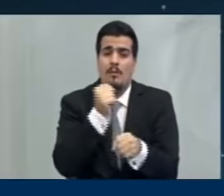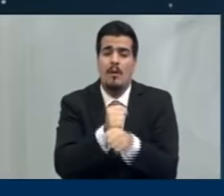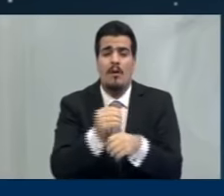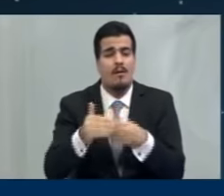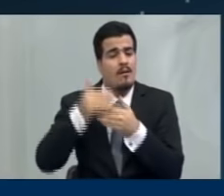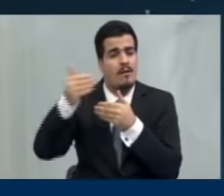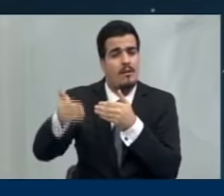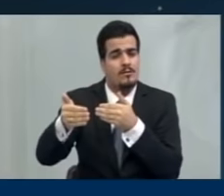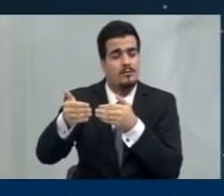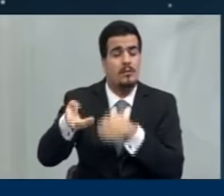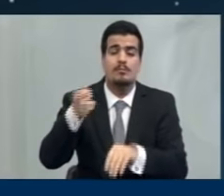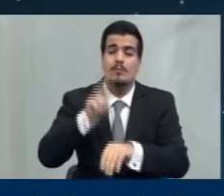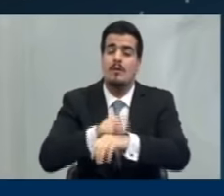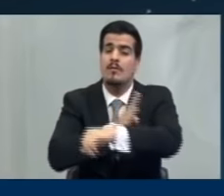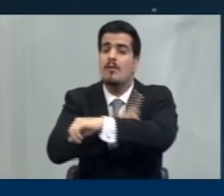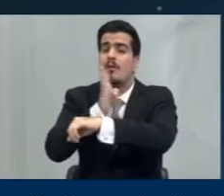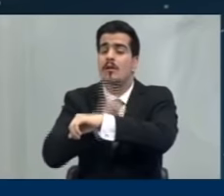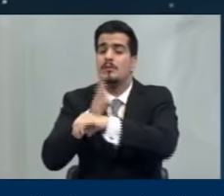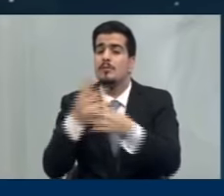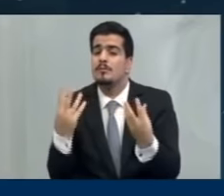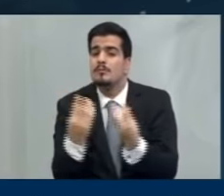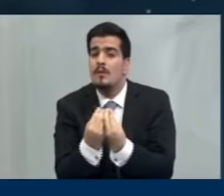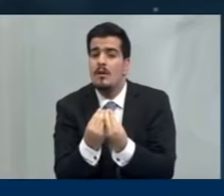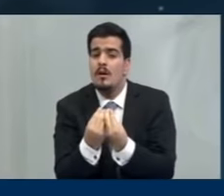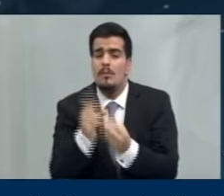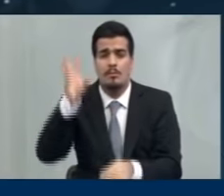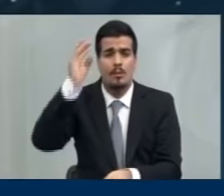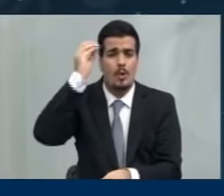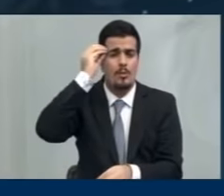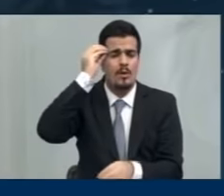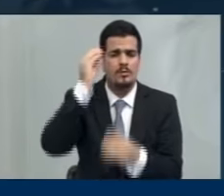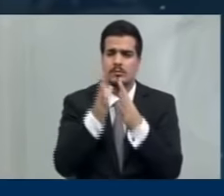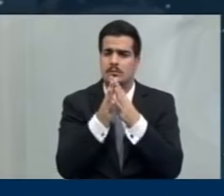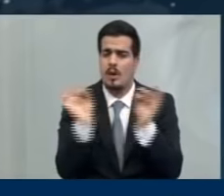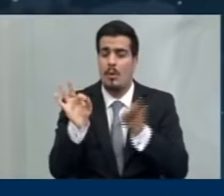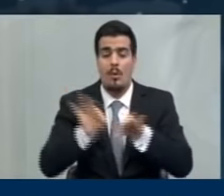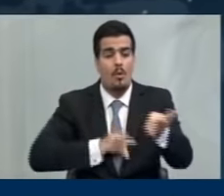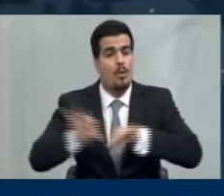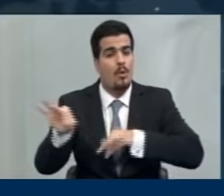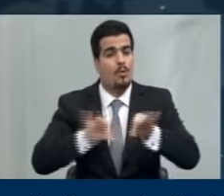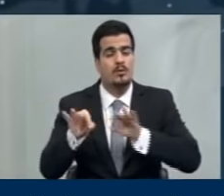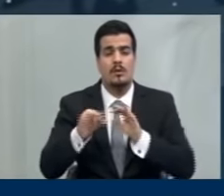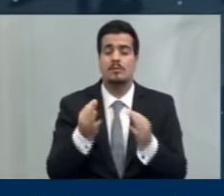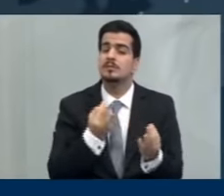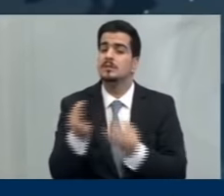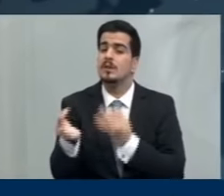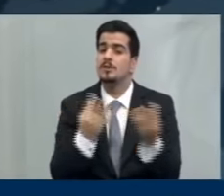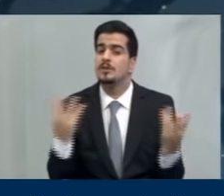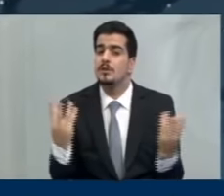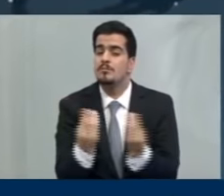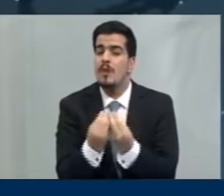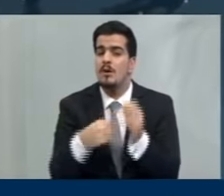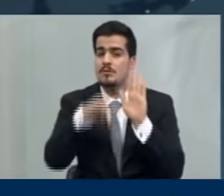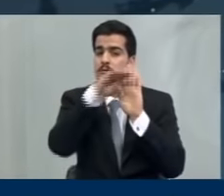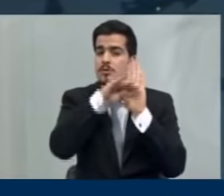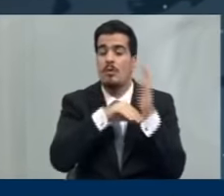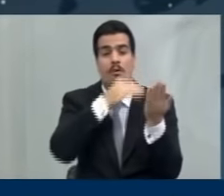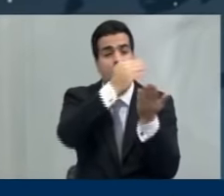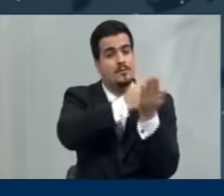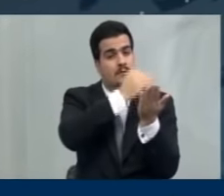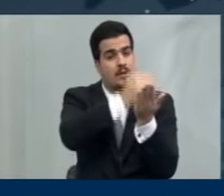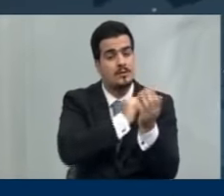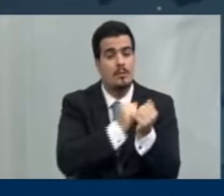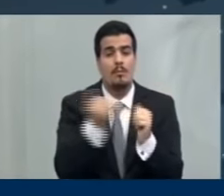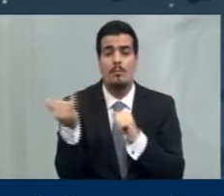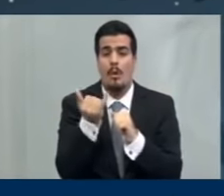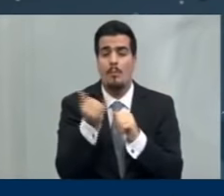وأكدت الوثائق افتقار الشركة لتكنولوجيا المعلومات المتعلقة بوضع خطط استراتيجية ذات جدوى اقتصادية